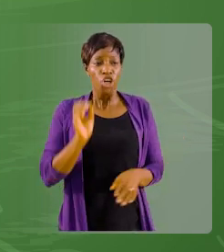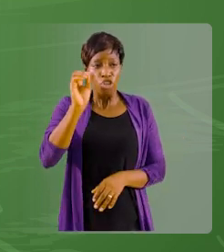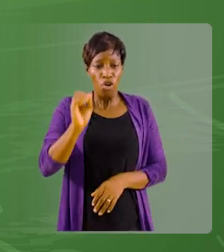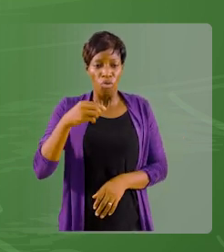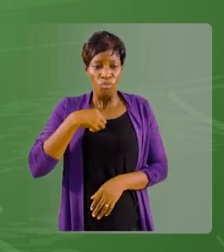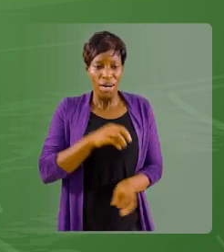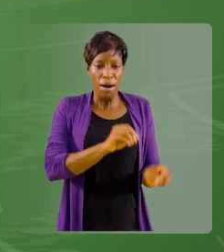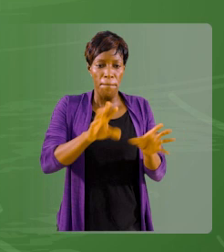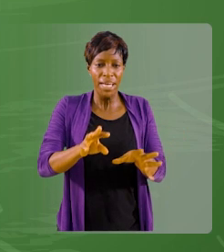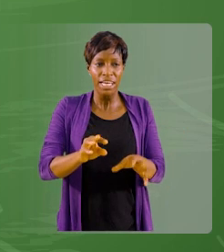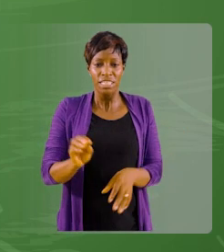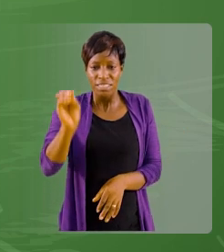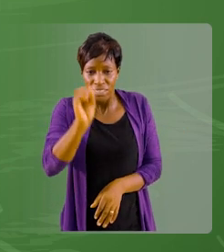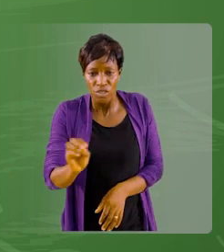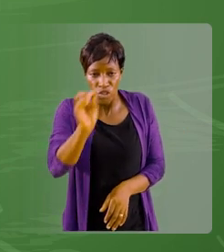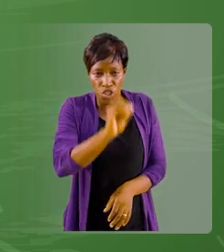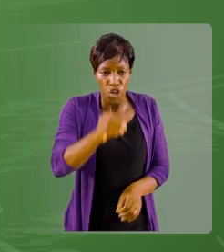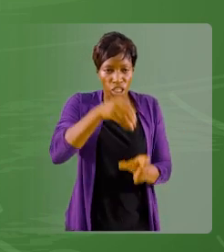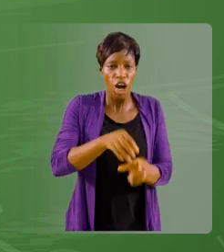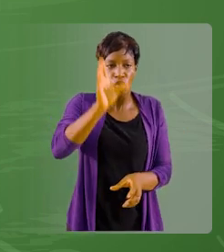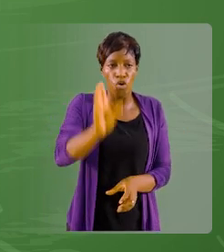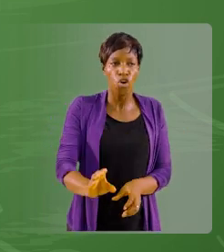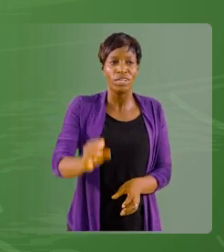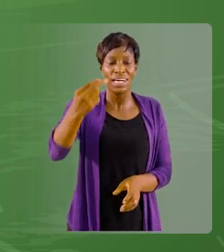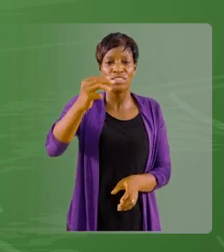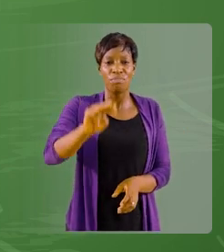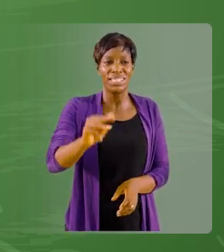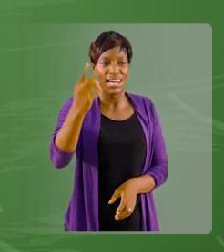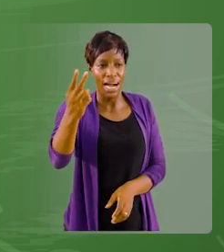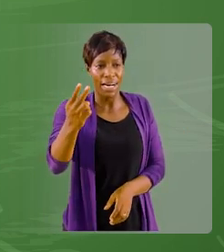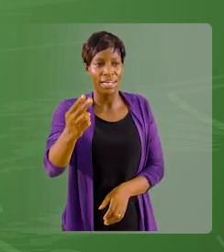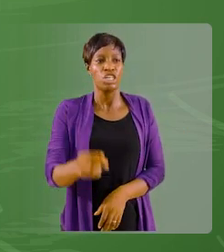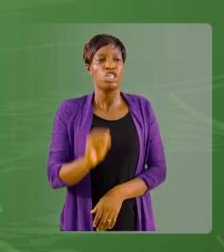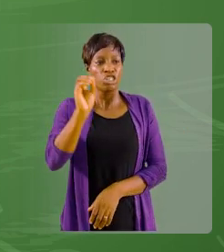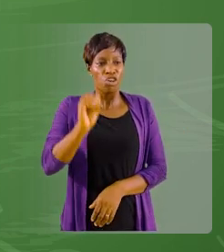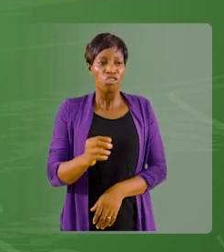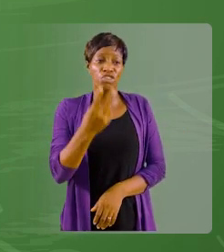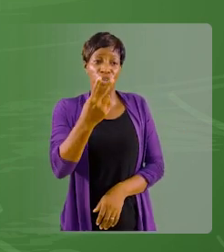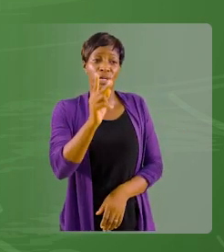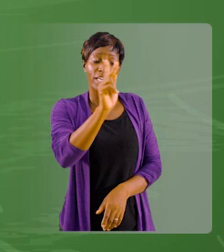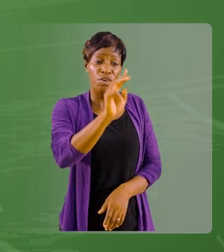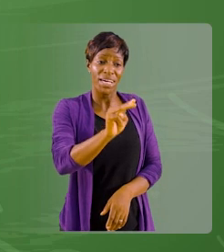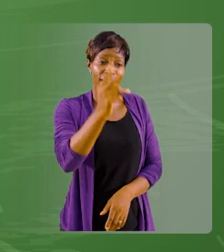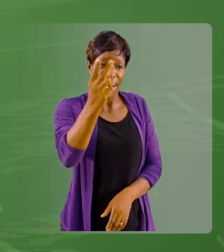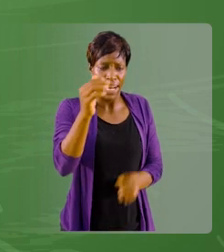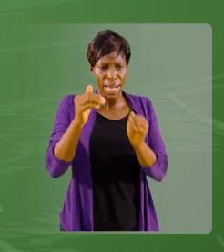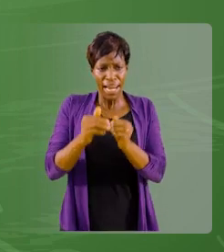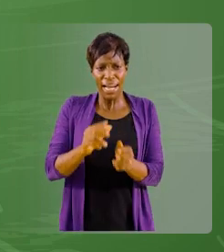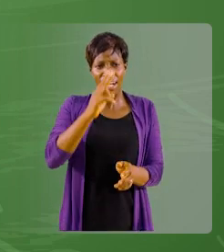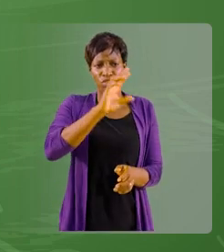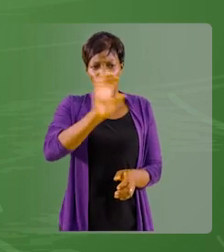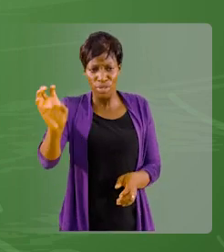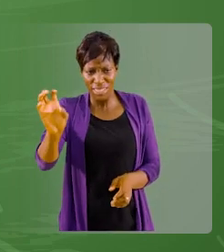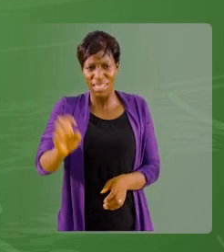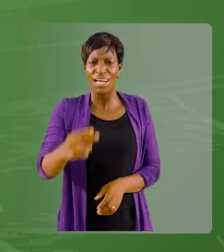colonne des hectomètres carrés. Donc nous avons 2 km carrés qui est égal à 200